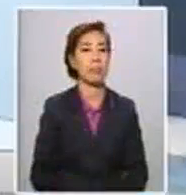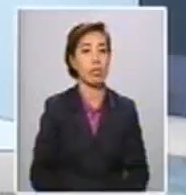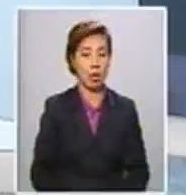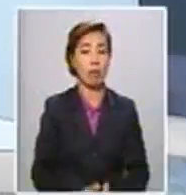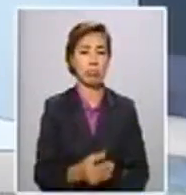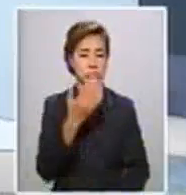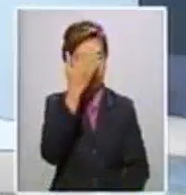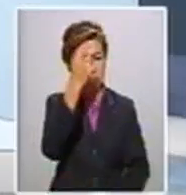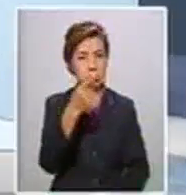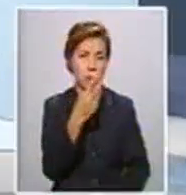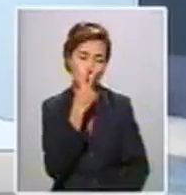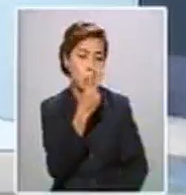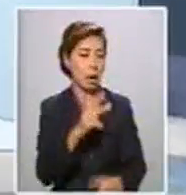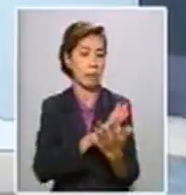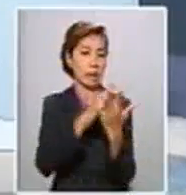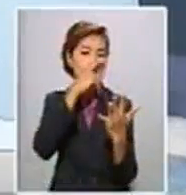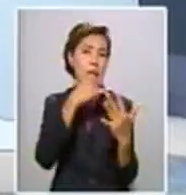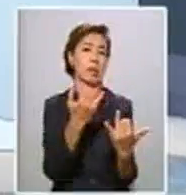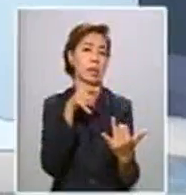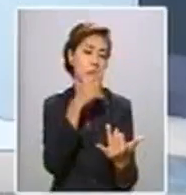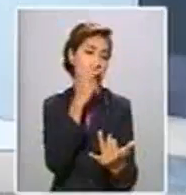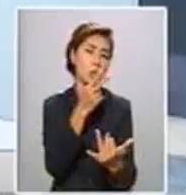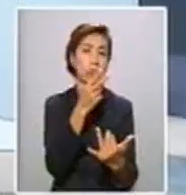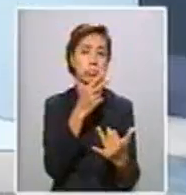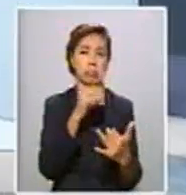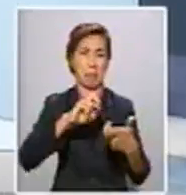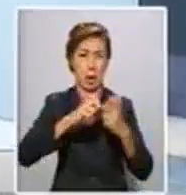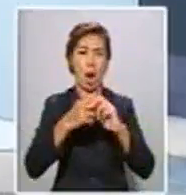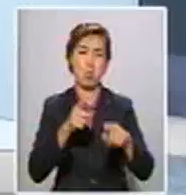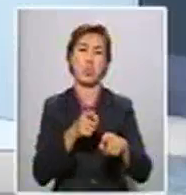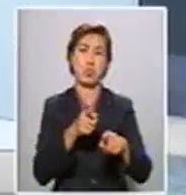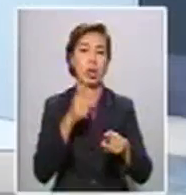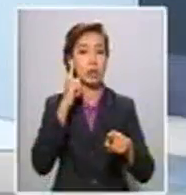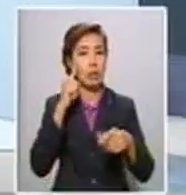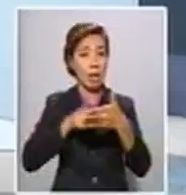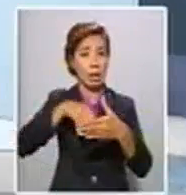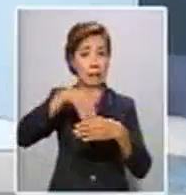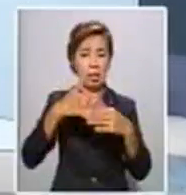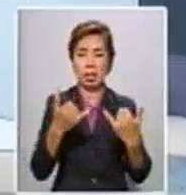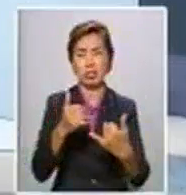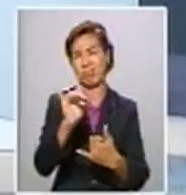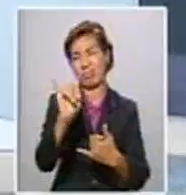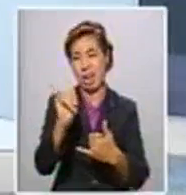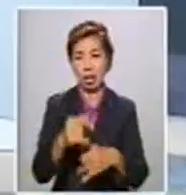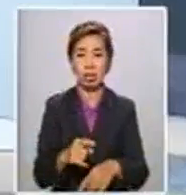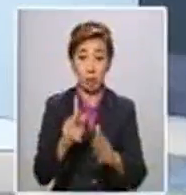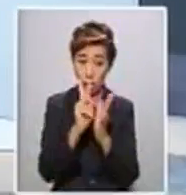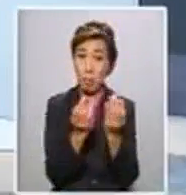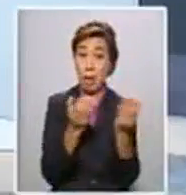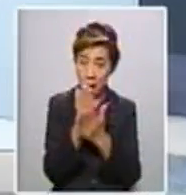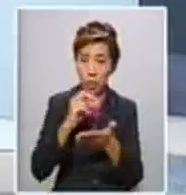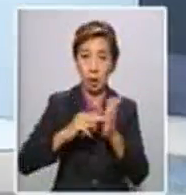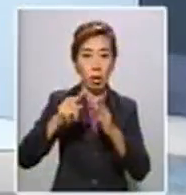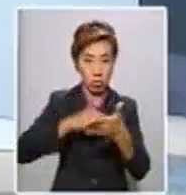ะครับในเรื่องของสถานการณ์นะครับว่าอาจจะยังไม่เหมาะสมที่จะต้องมีการเลือกตั้งในเร็ววันนี้ส่วนหนึ่งอีกส่วนหนึ่งนะครับก็คือเรื่อง